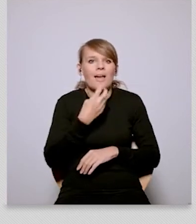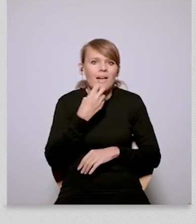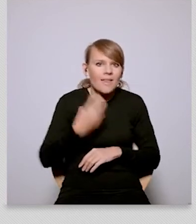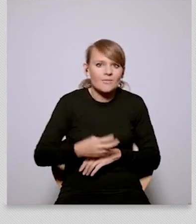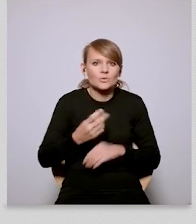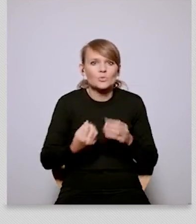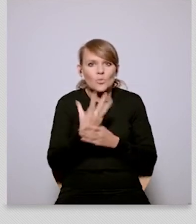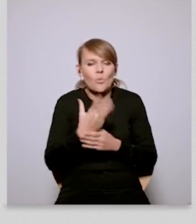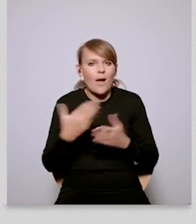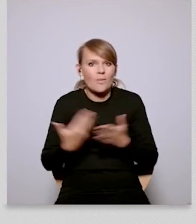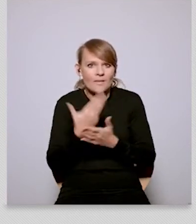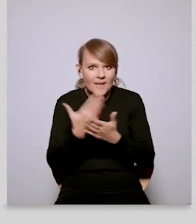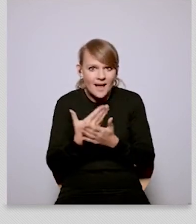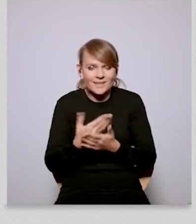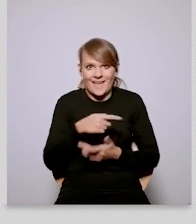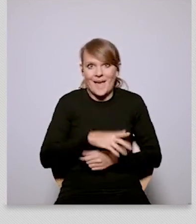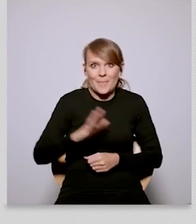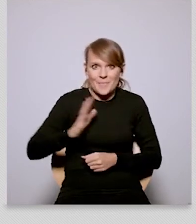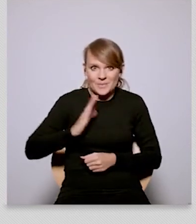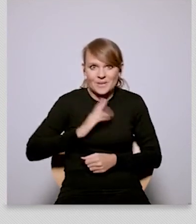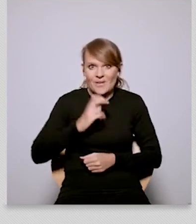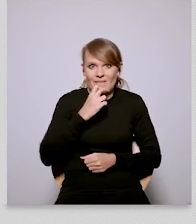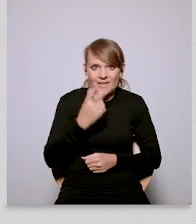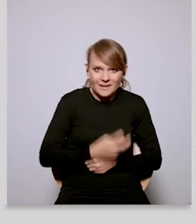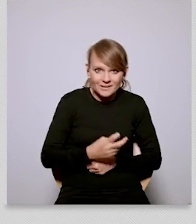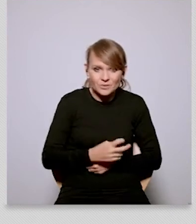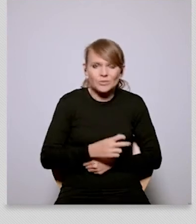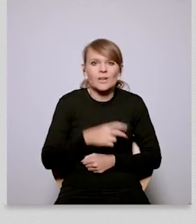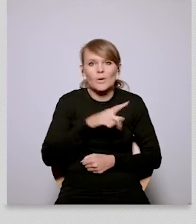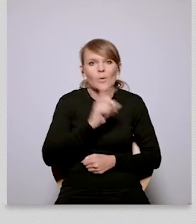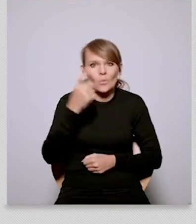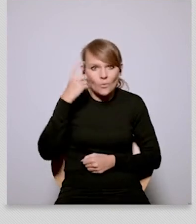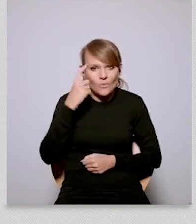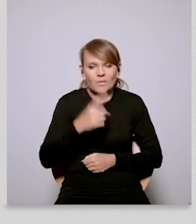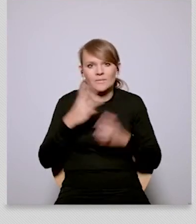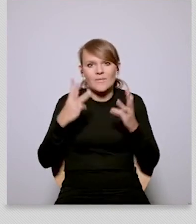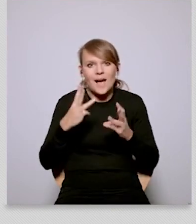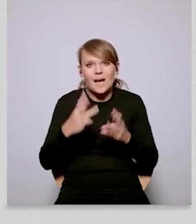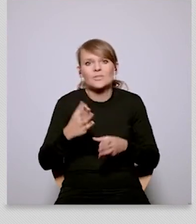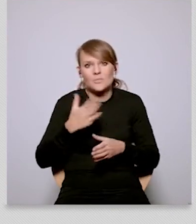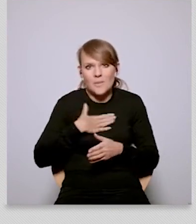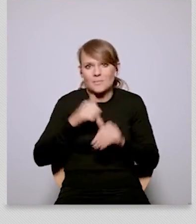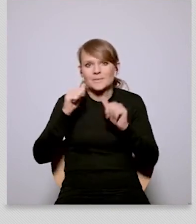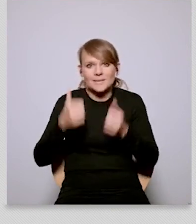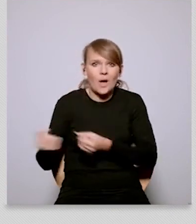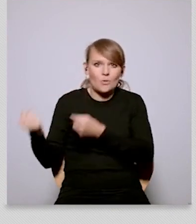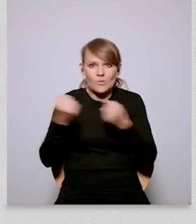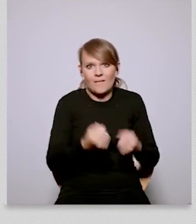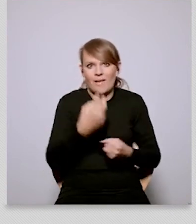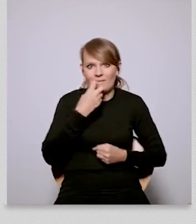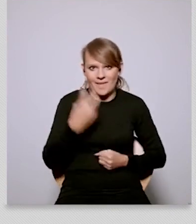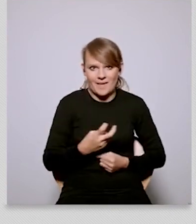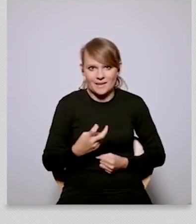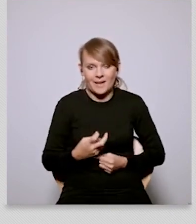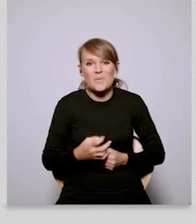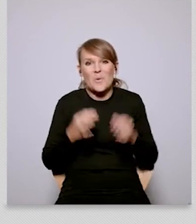odnawialnych więc wymiar bezpieczeństwa energetycznego będzie się przenosił przede wszystkim na stabilne dostawy energii elektrycznej bo w tej chwili widzimy że